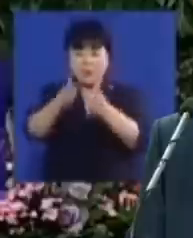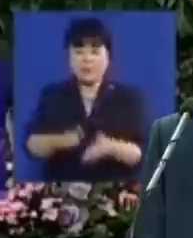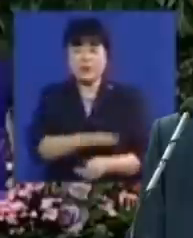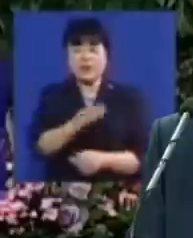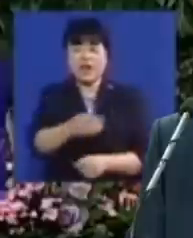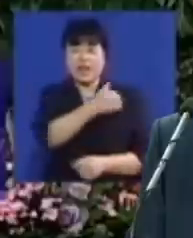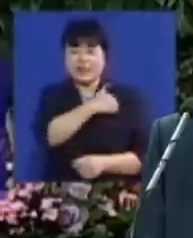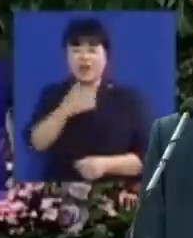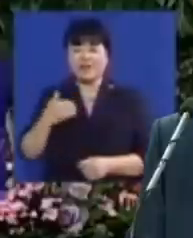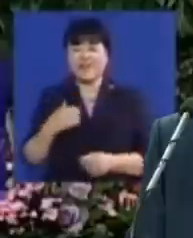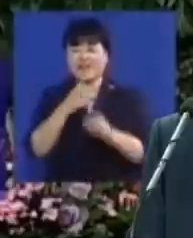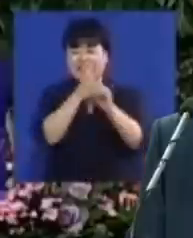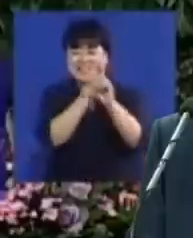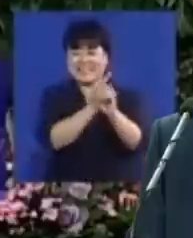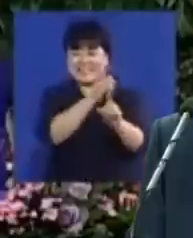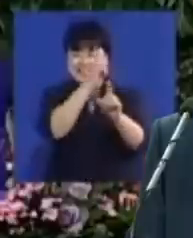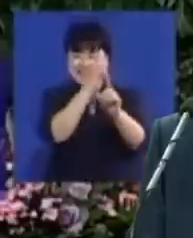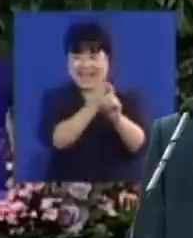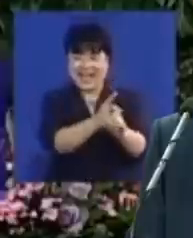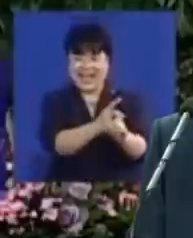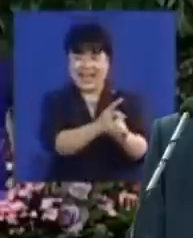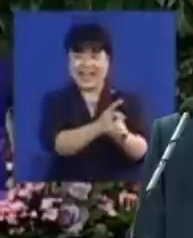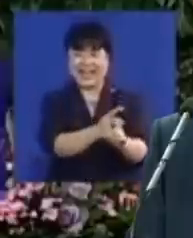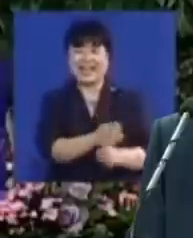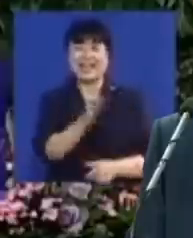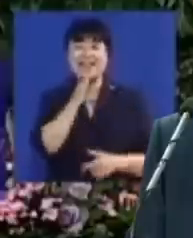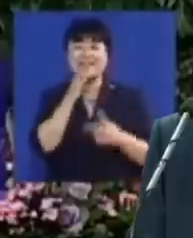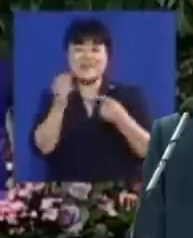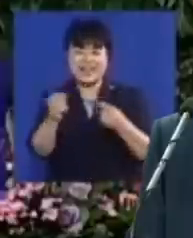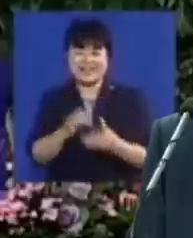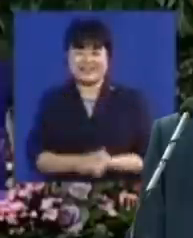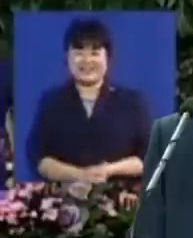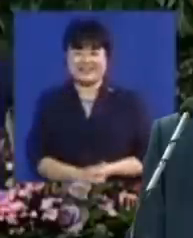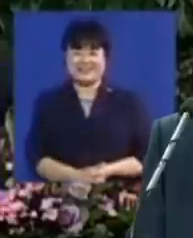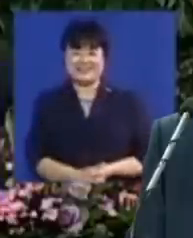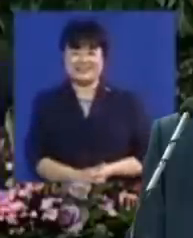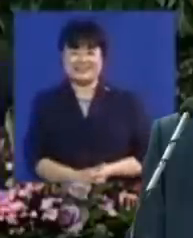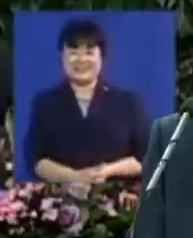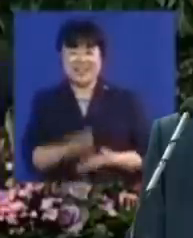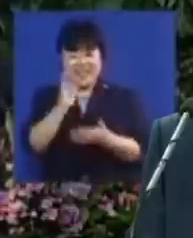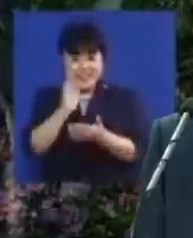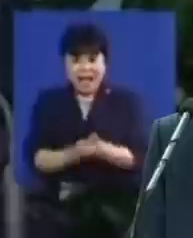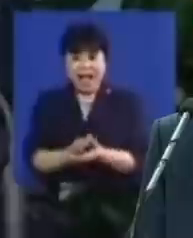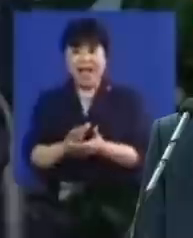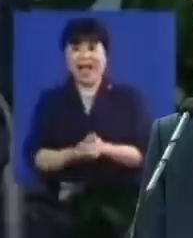말미암아 우리가 넉넉히 이기나니라. 이야